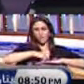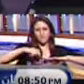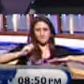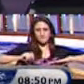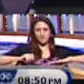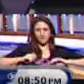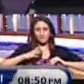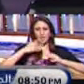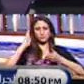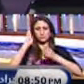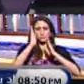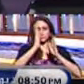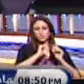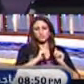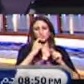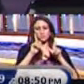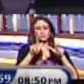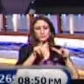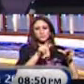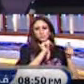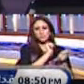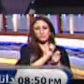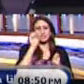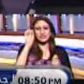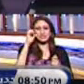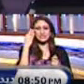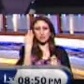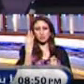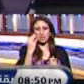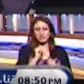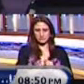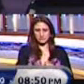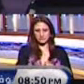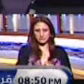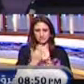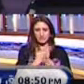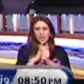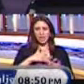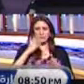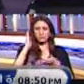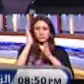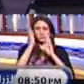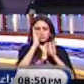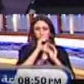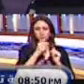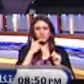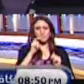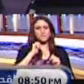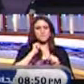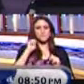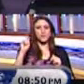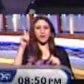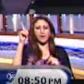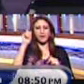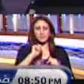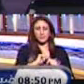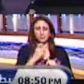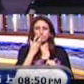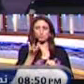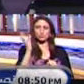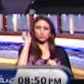ومحاولة اقتحامها، وتم القبض على 39 من المتظاهرين بتهمة محاولتهم اقتحام مبنى محكمة شبين الكوم الكلية وإلقاء